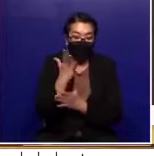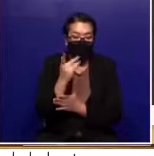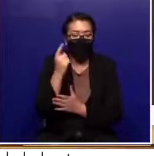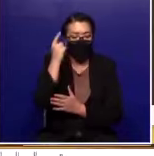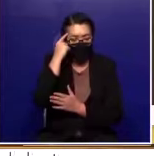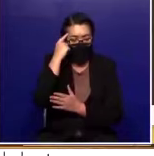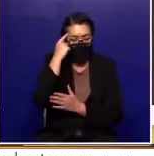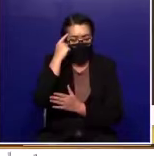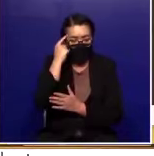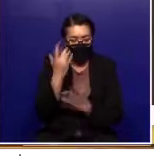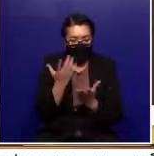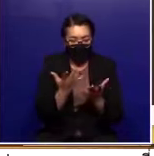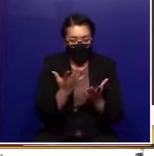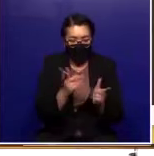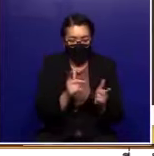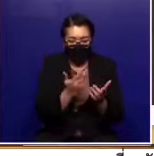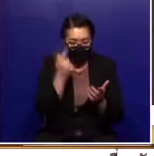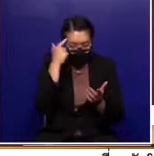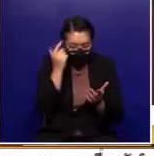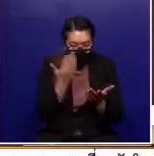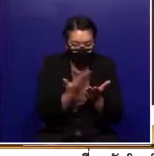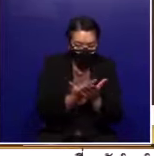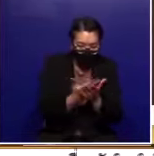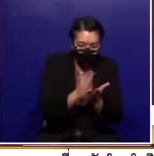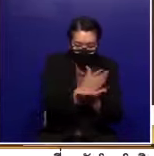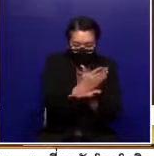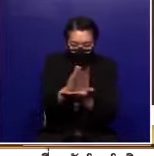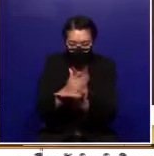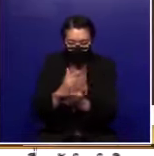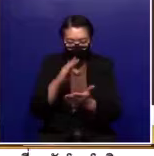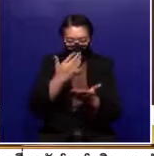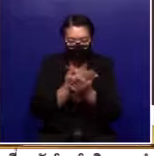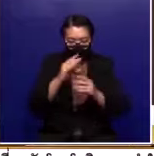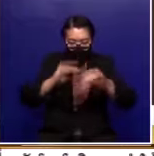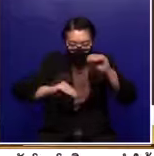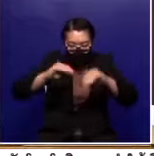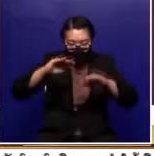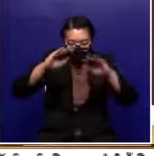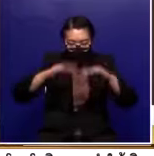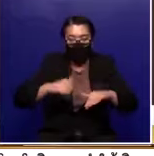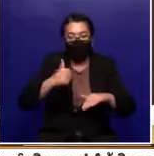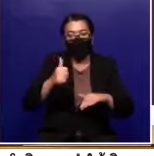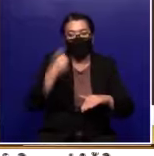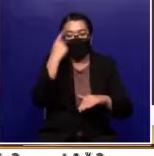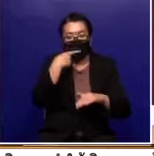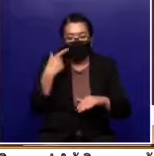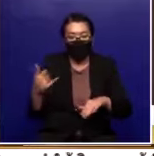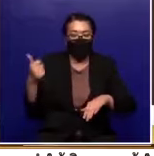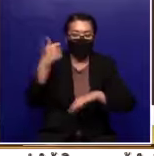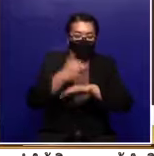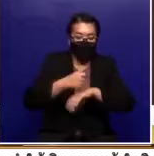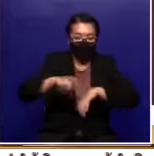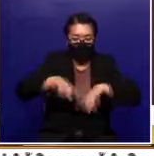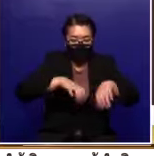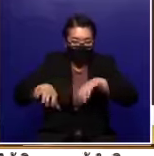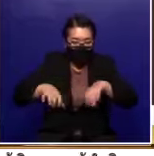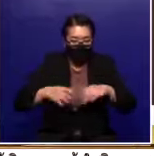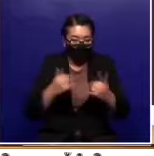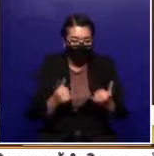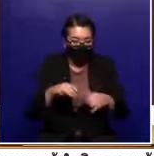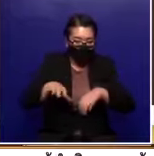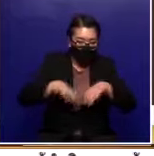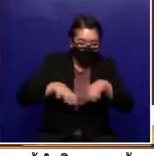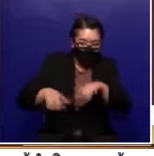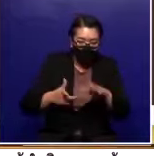จะเหลือของเดิมที่พอเก็บกินเก็บใช้และปรับงบประมาณหรือยังไงก็แล้วแต่จะมีใครเข้ามาบริหารราชการแผ่นดินในช่วงที่สถานการณ์บ้านเมืองต้อง